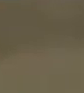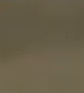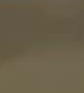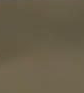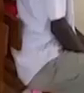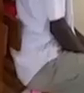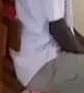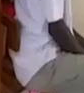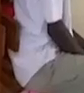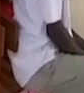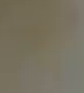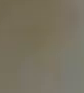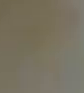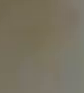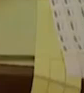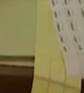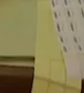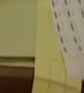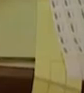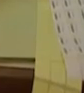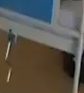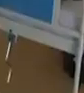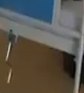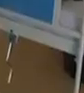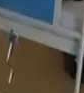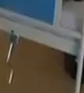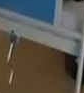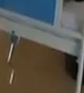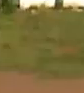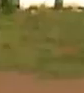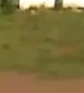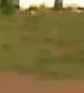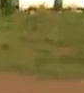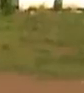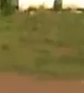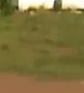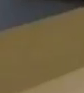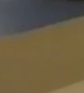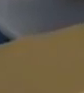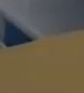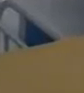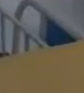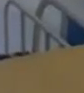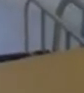vile tumeongeza idadi ya vituo vya afya kutoka 718 hadi kufikia vituo vya afya